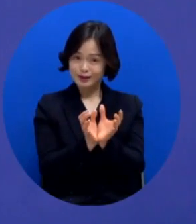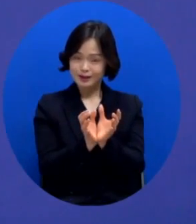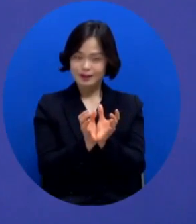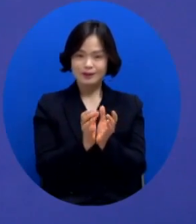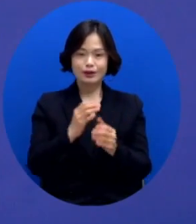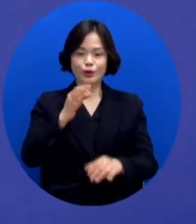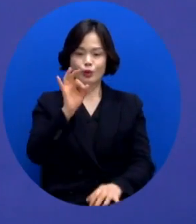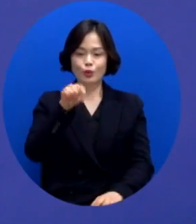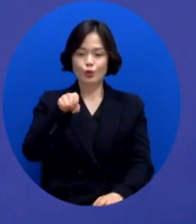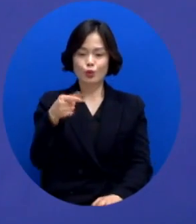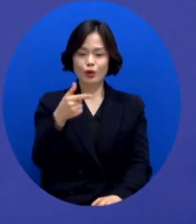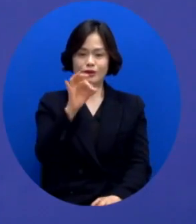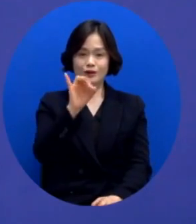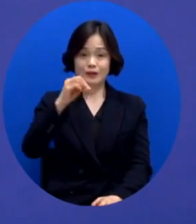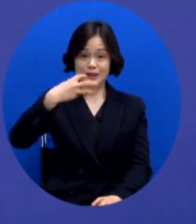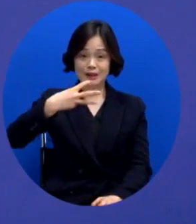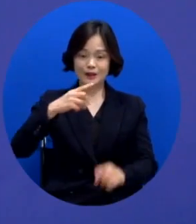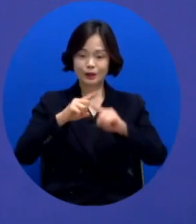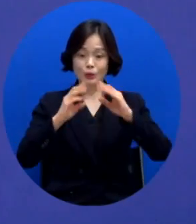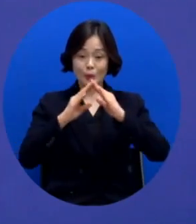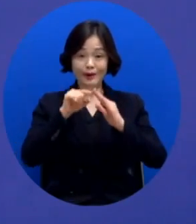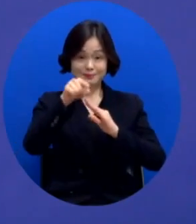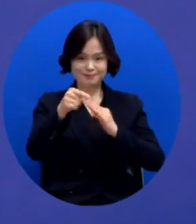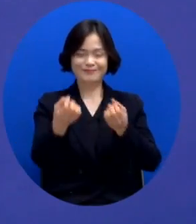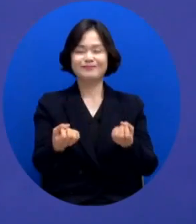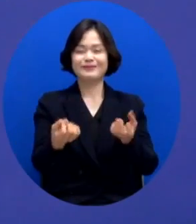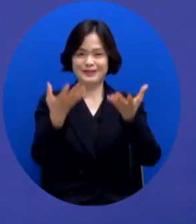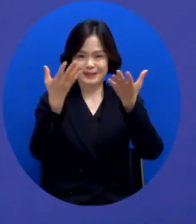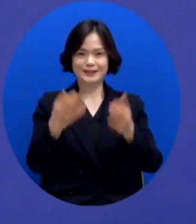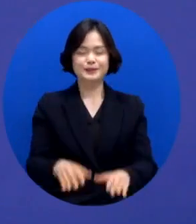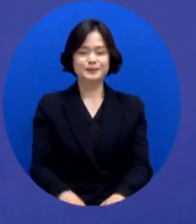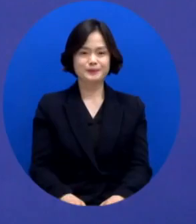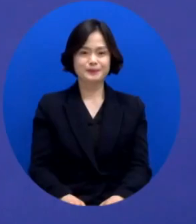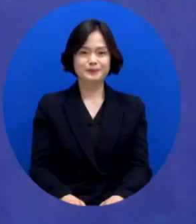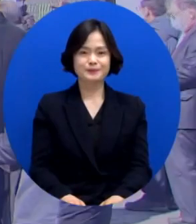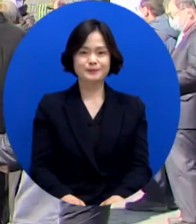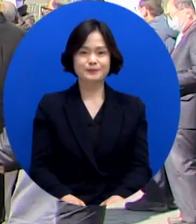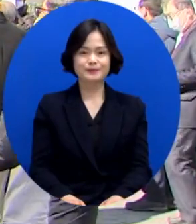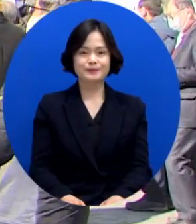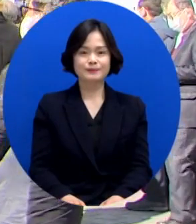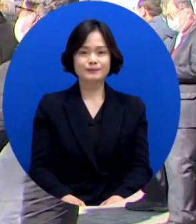앞마당에서 30회 대구 경북 사랑의 쌀나누기 대회를 열었습니다.